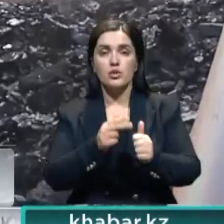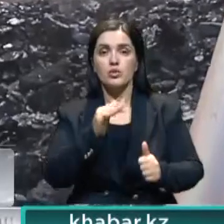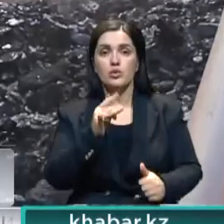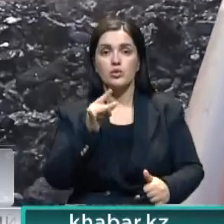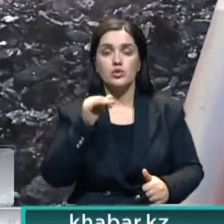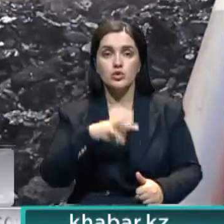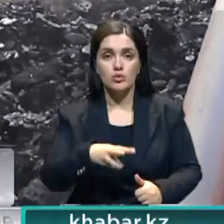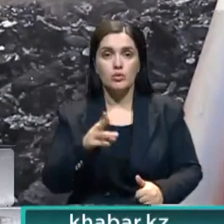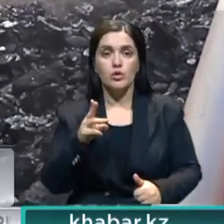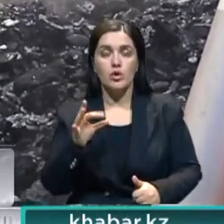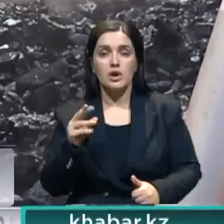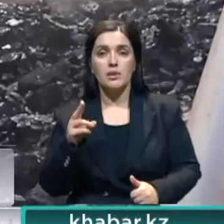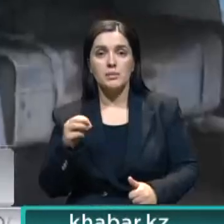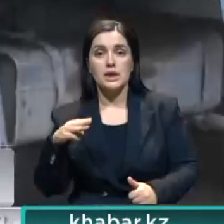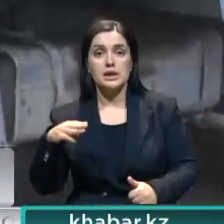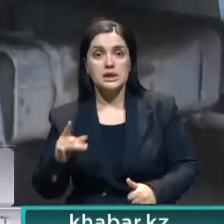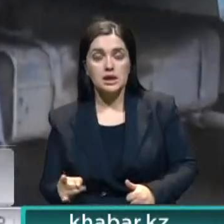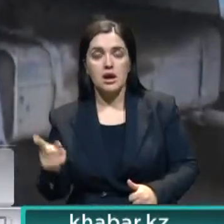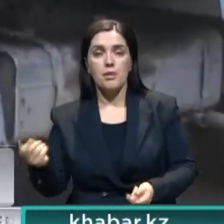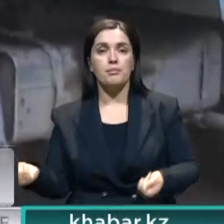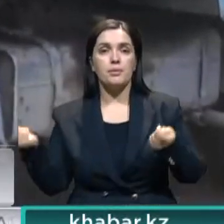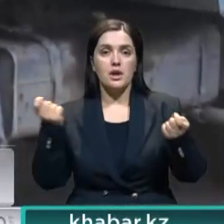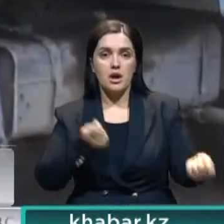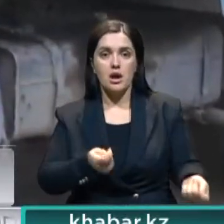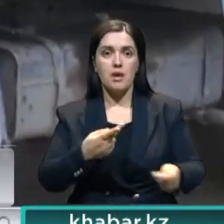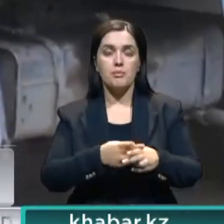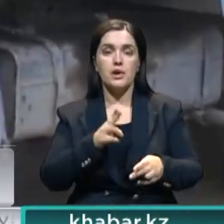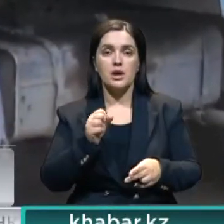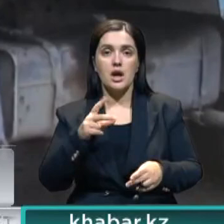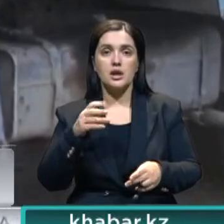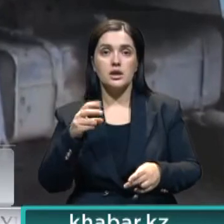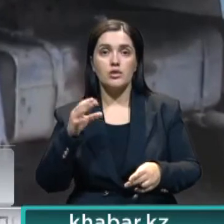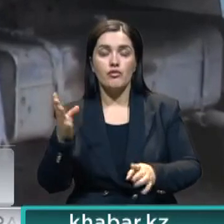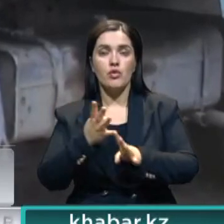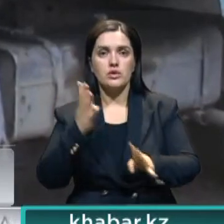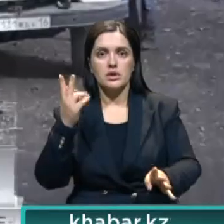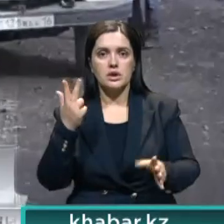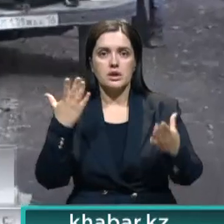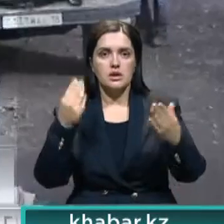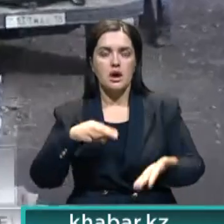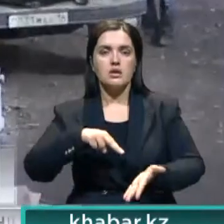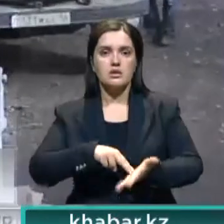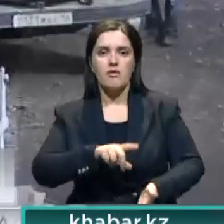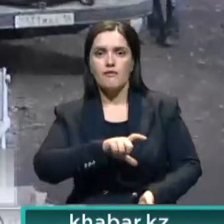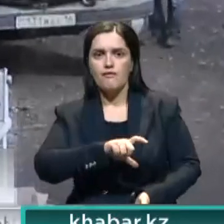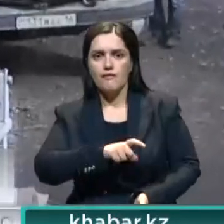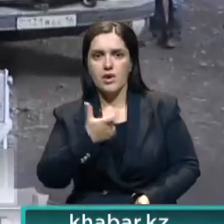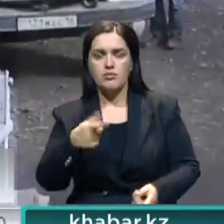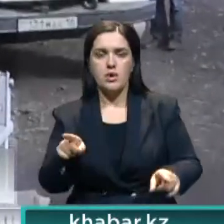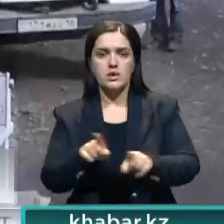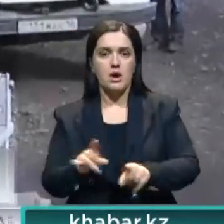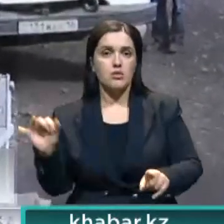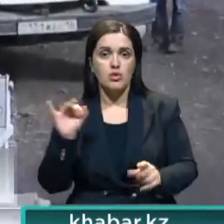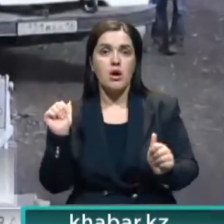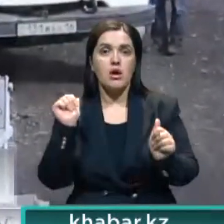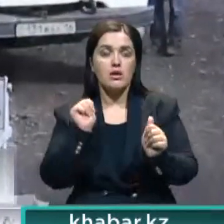Пекте, Уланский. Как раз из последнего приехал сюда Асламбек Калелов. В очереди он уже третий день. Возмущается. Такая история